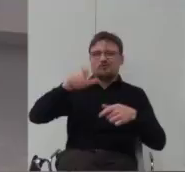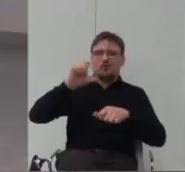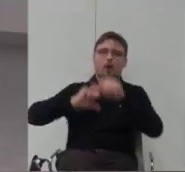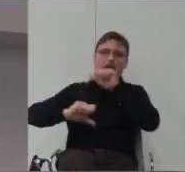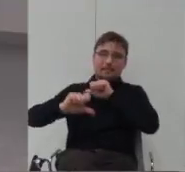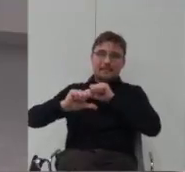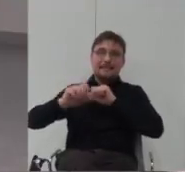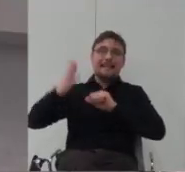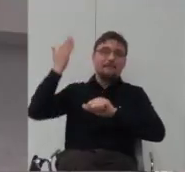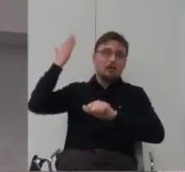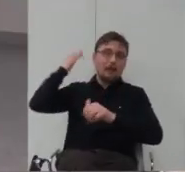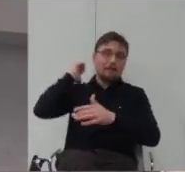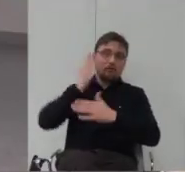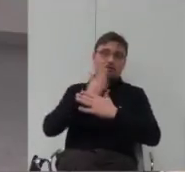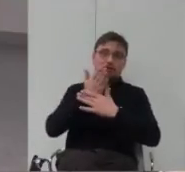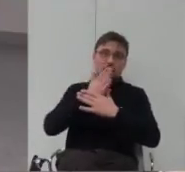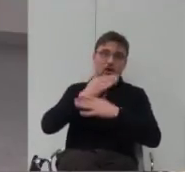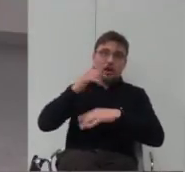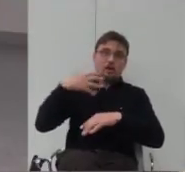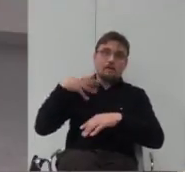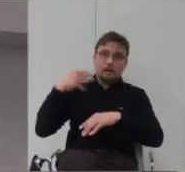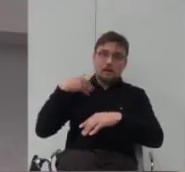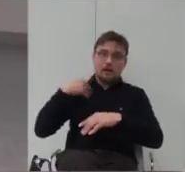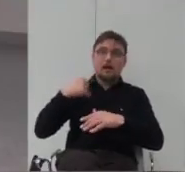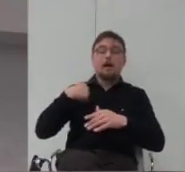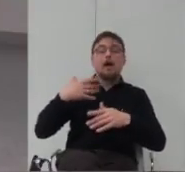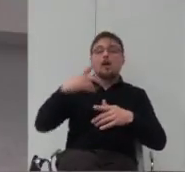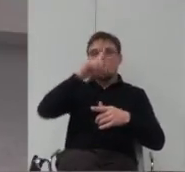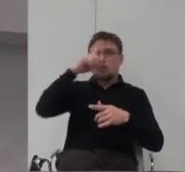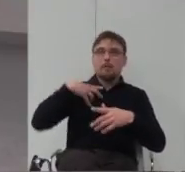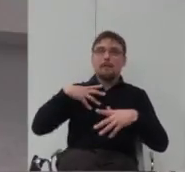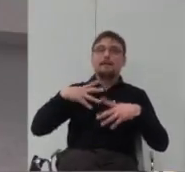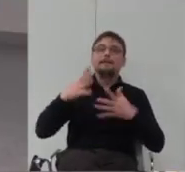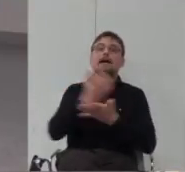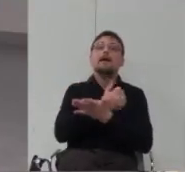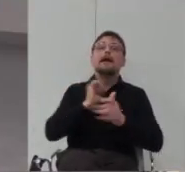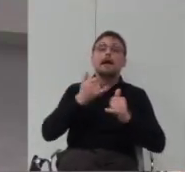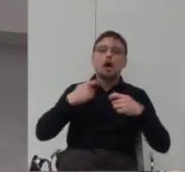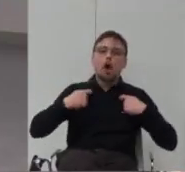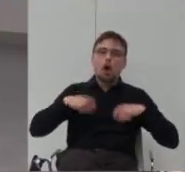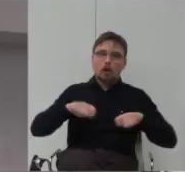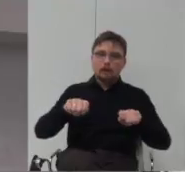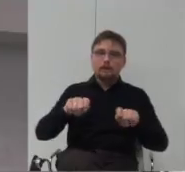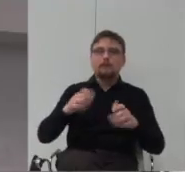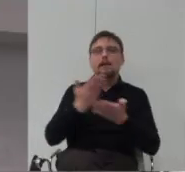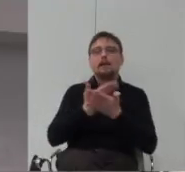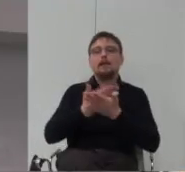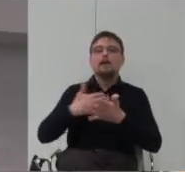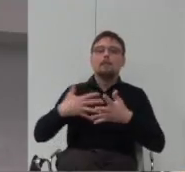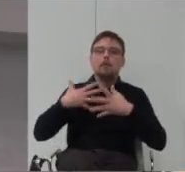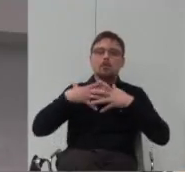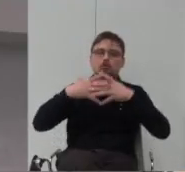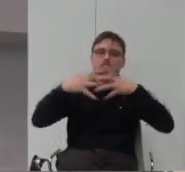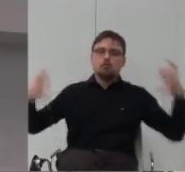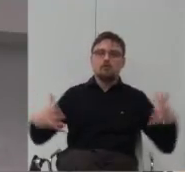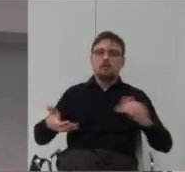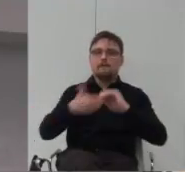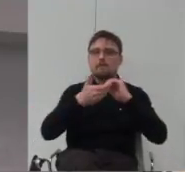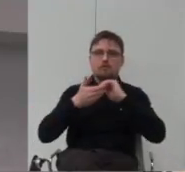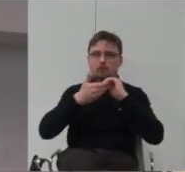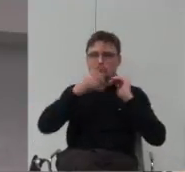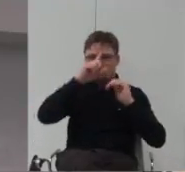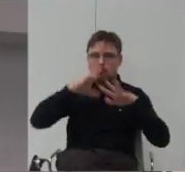osobę obowiązuje w Europie od około 100 lat. W średniowieczu rolnictwo było dominującym źródłem dochodu,